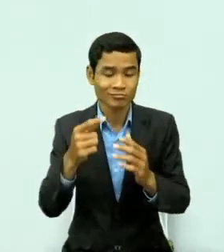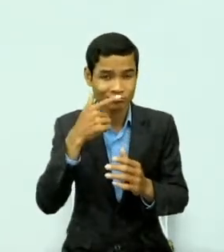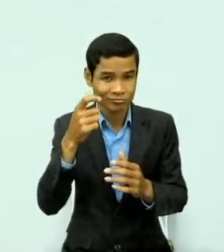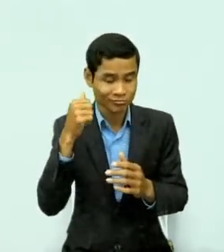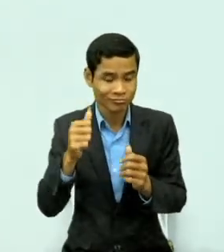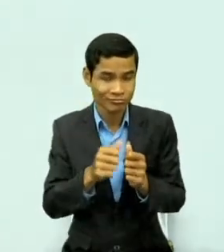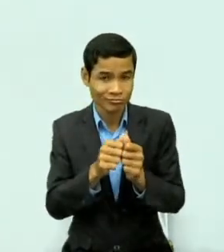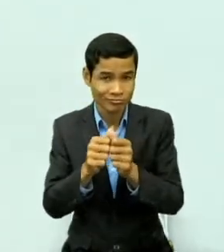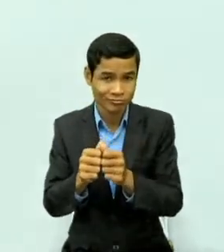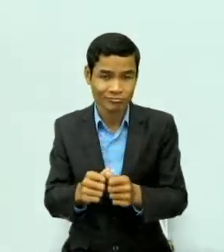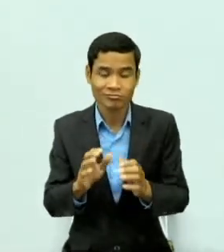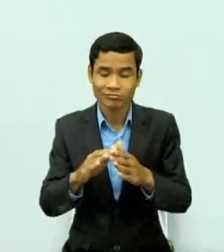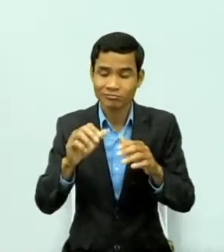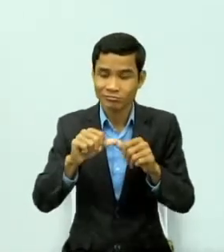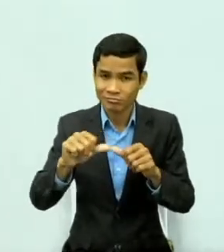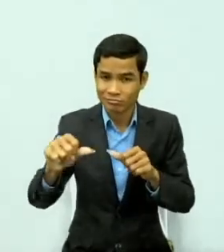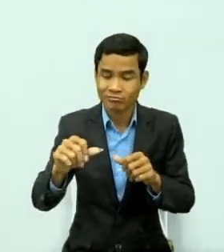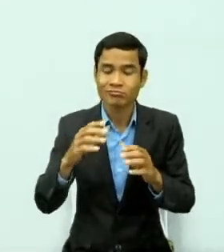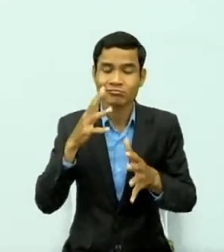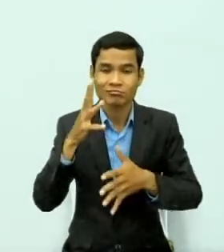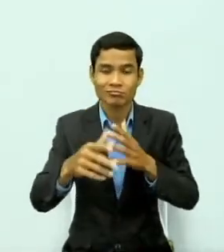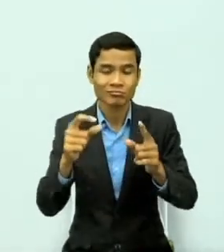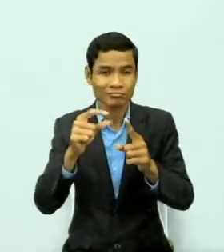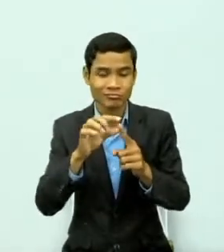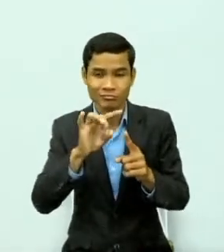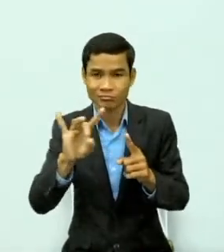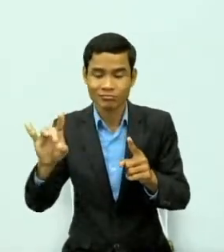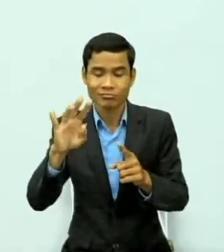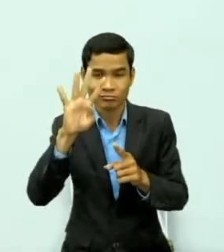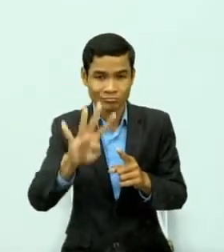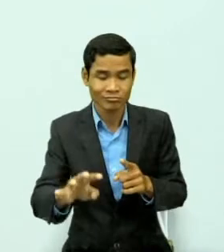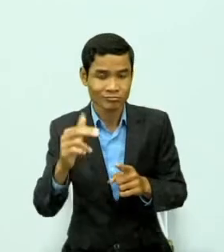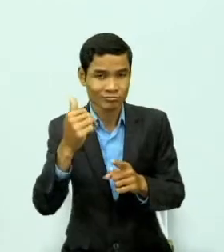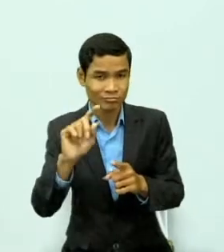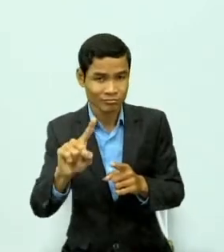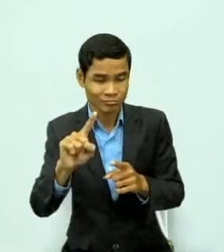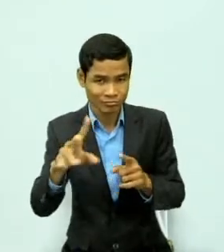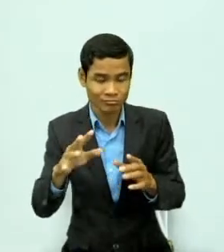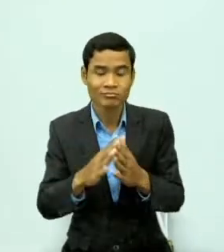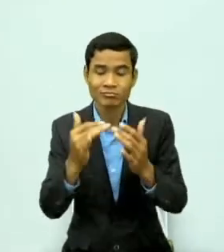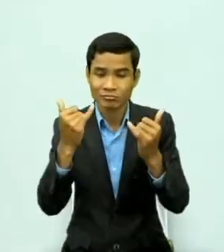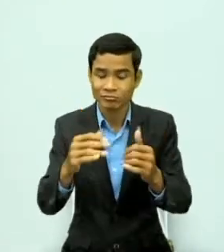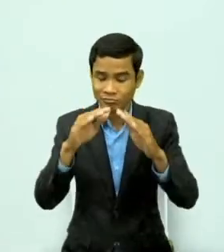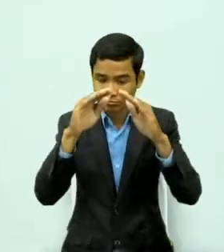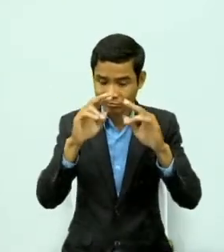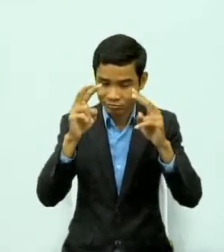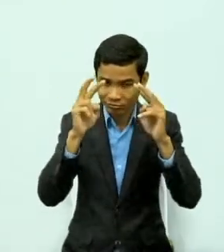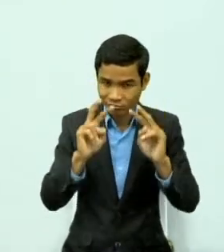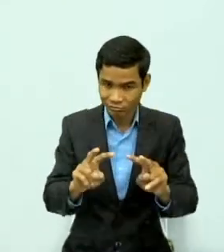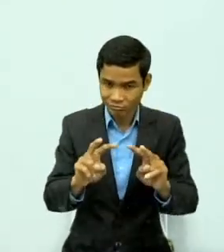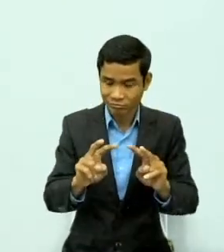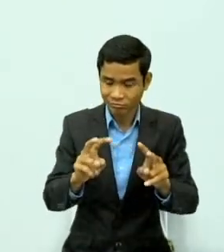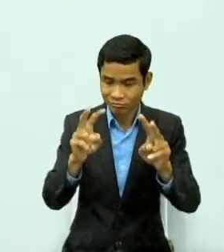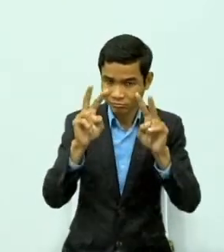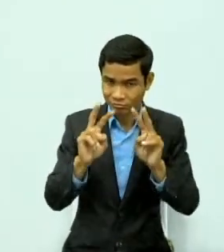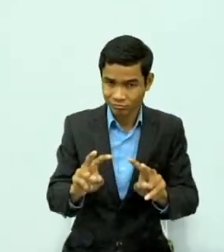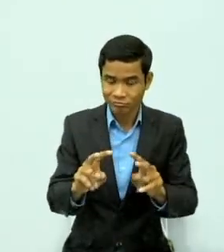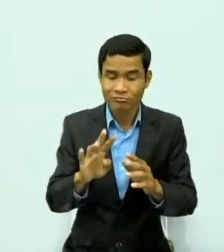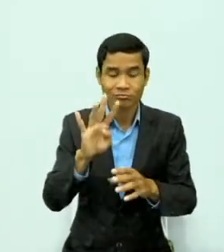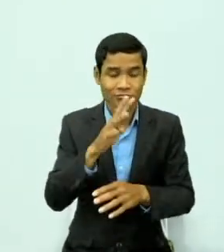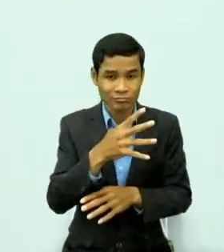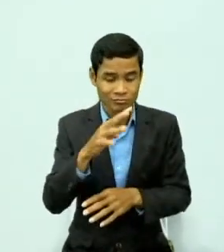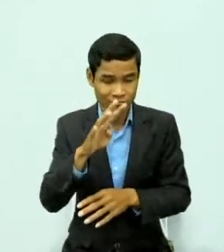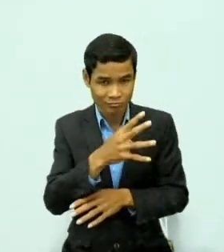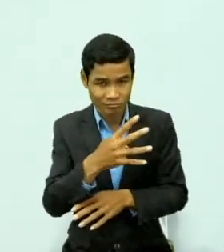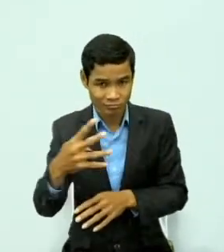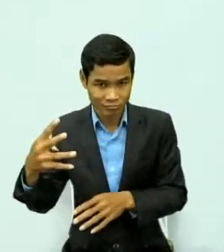រគុណអញ្ចឹងបន្តពីការអានព្យាង្គនៅតារាងទី1កូនកូនក្រឡេកមើលតារាងខាងក្រោមណាចាគឺតារាង